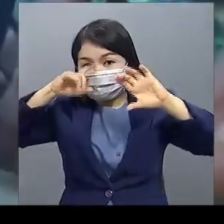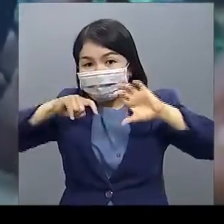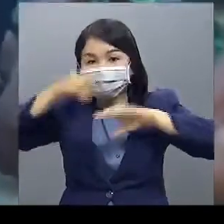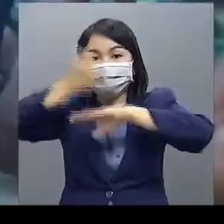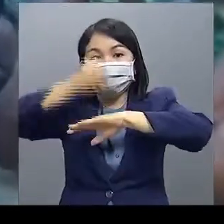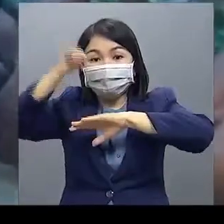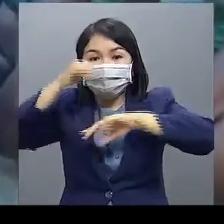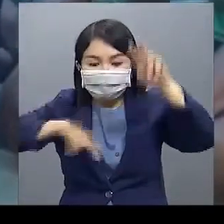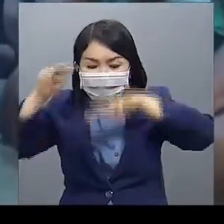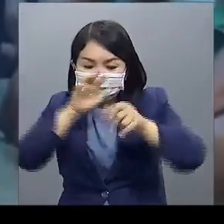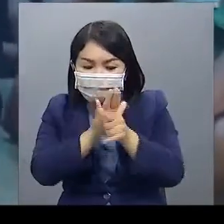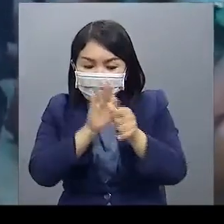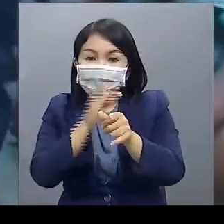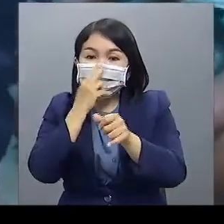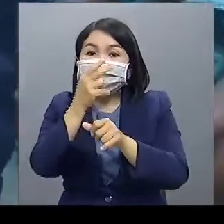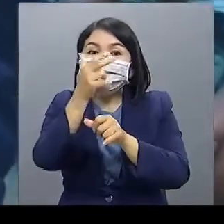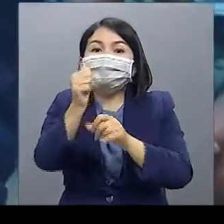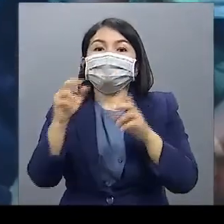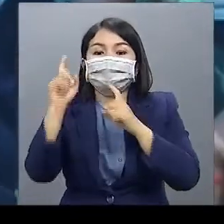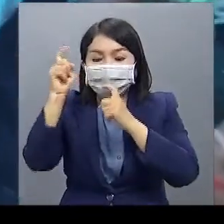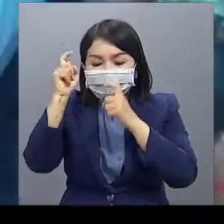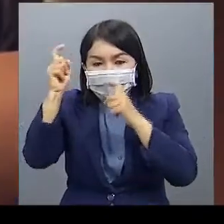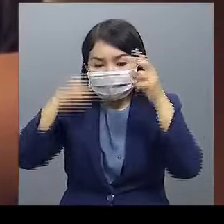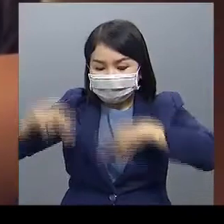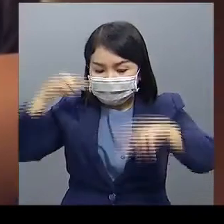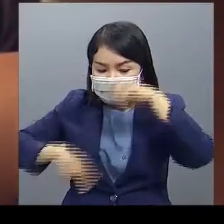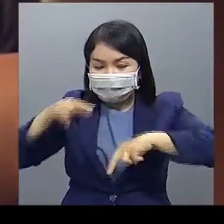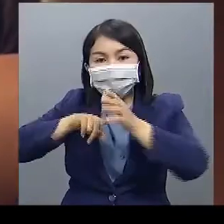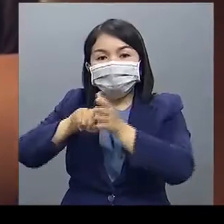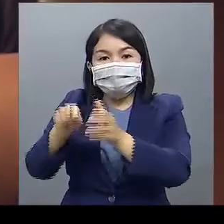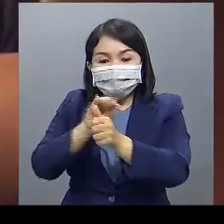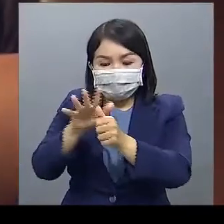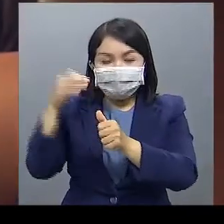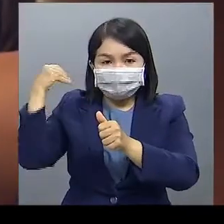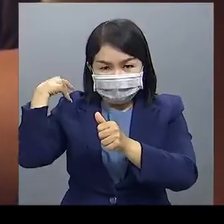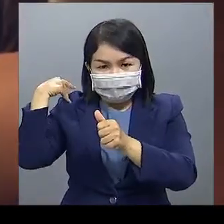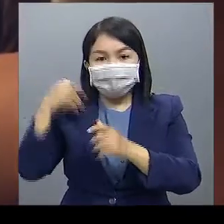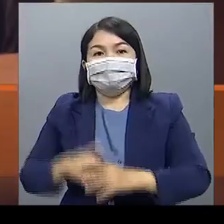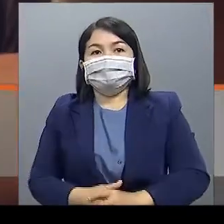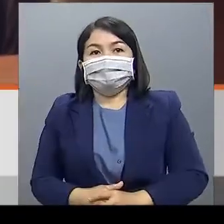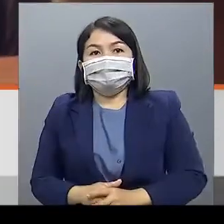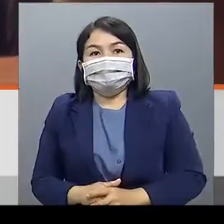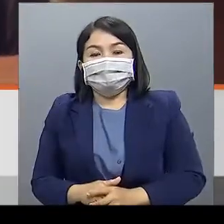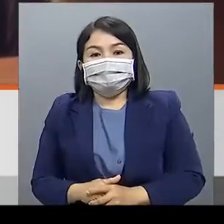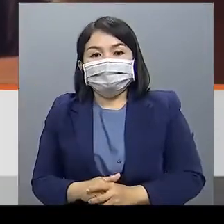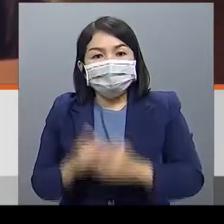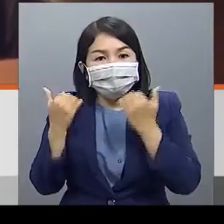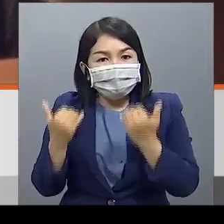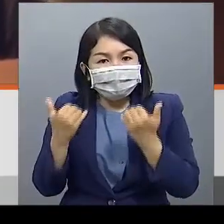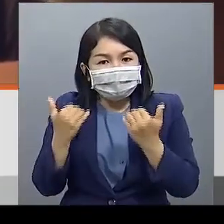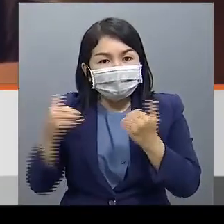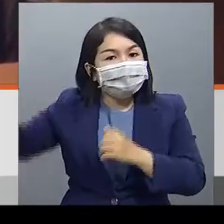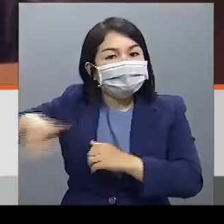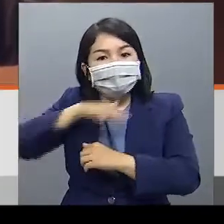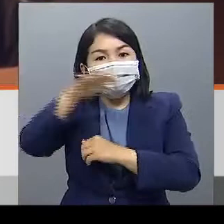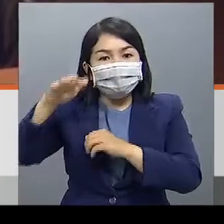การแล้วก็เฝ้าระวังโควิด-19 เบื้องต้นก็ไม่ได้ขัดสนอะไรเพียงแต่เจ้าที่เราก็ต้องคอยดูแลเรื่องความป